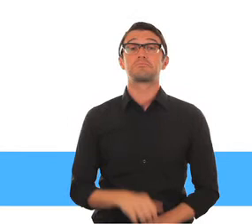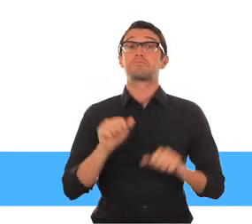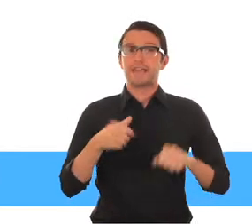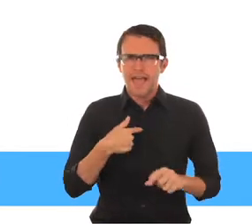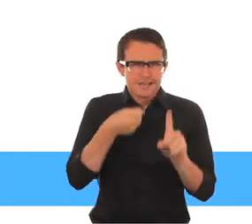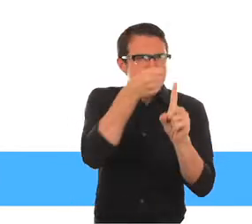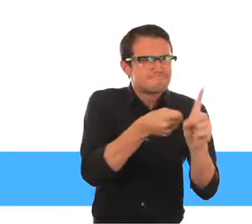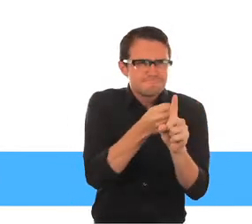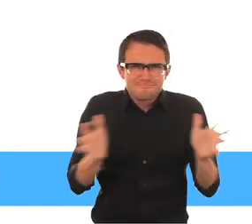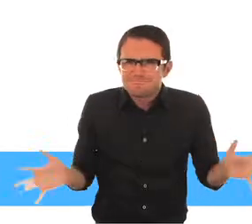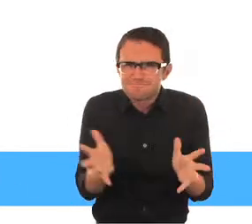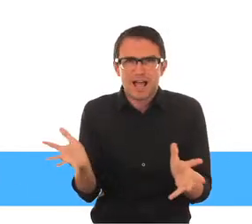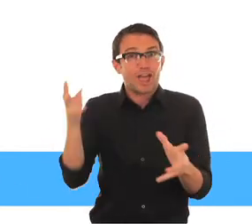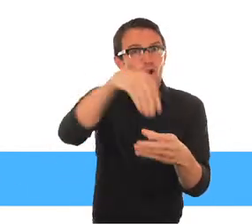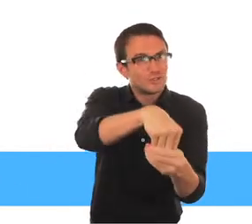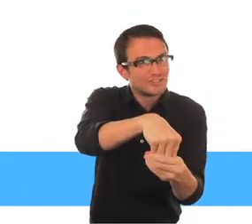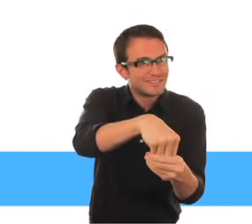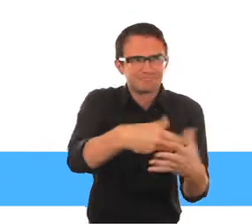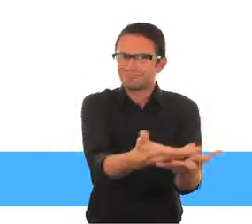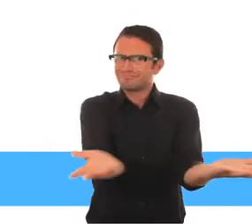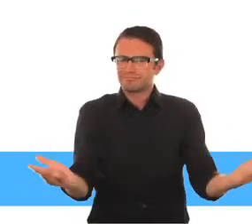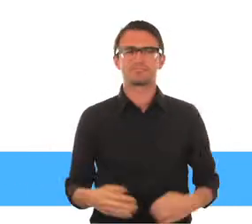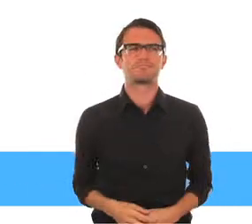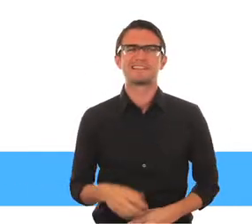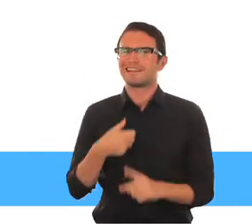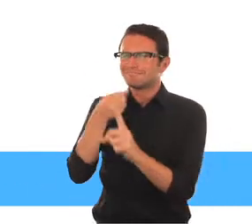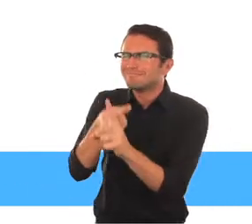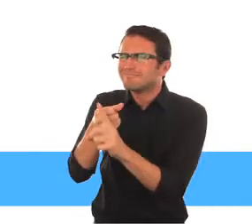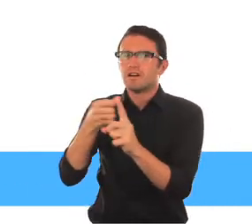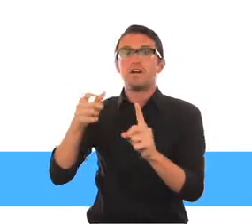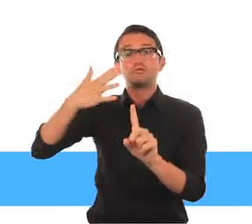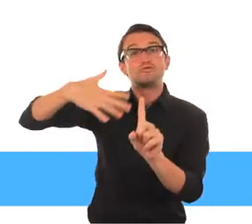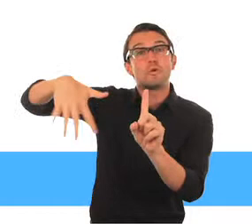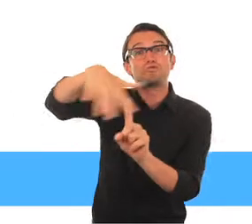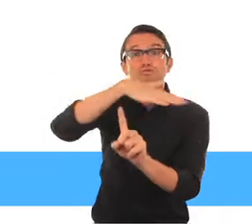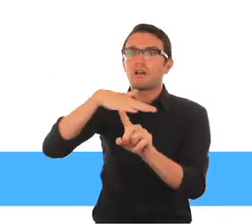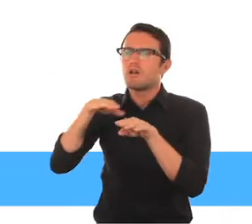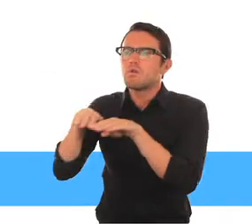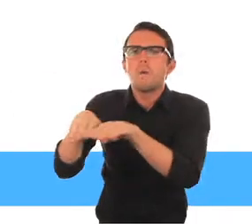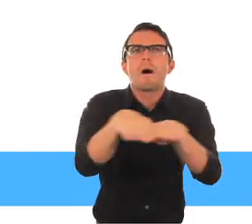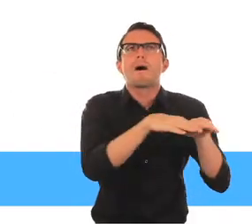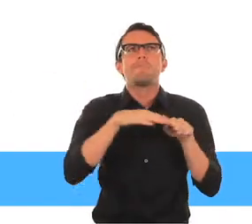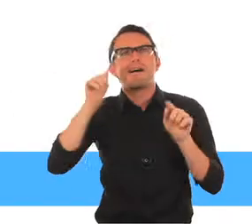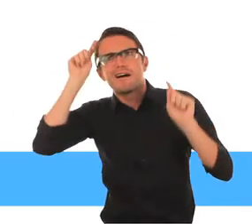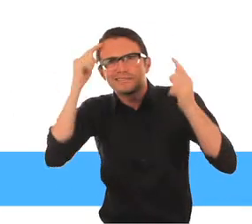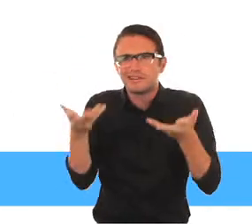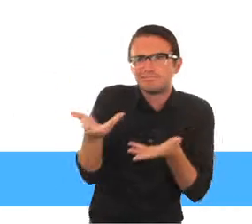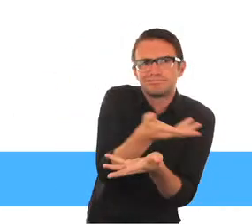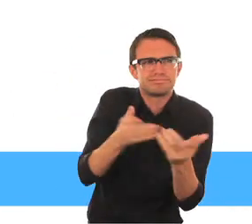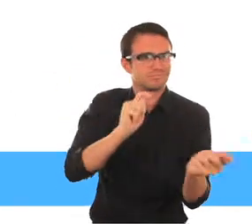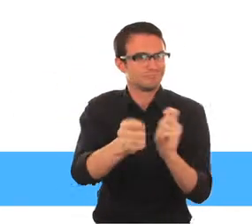et promouvoir l'inclusion dans toutes nos actions, nous attaquer aux normes et aux pratiques sociales et culturelles et lutter systématiquement contre